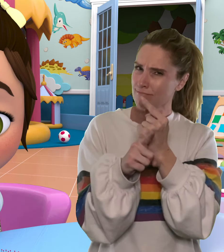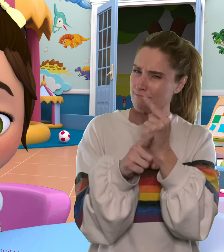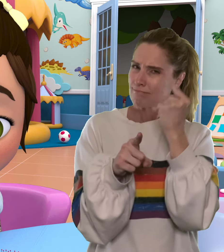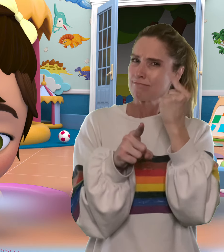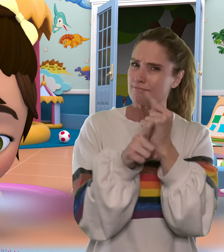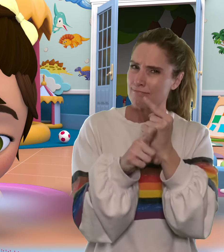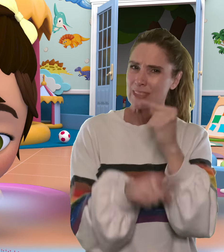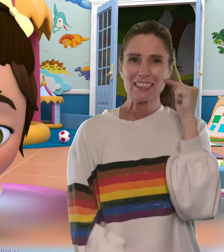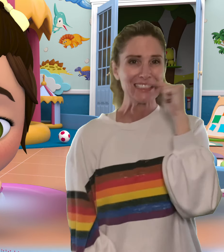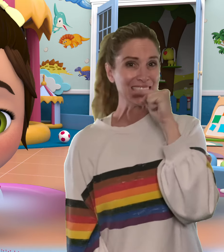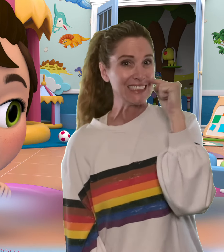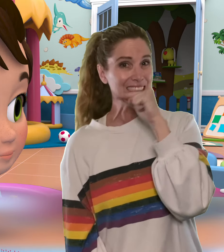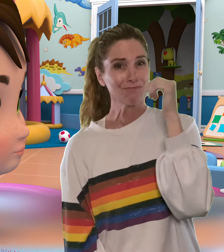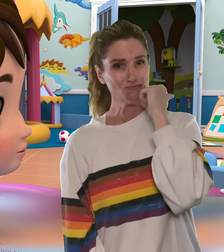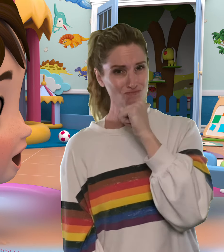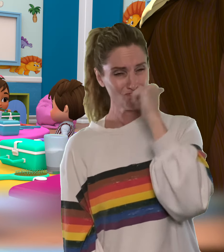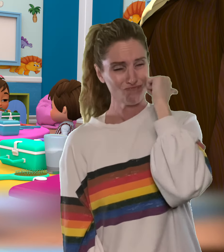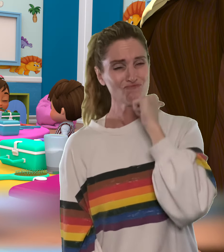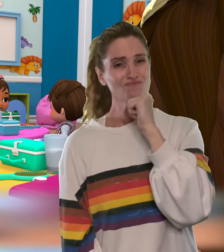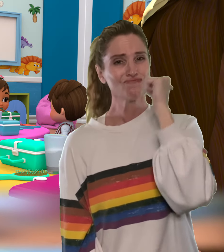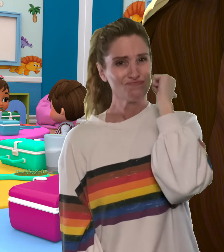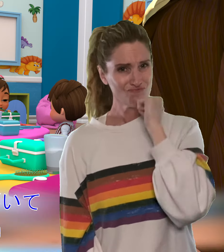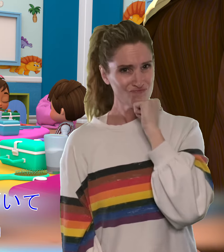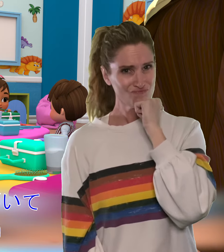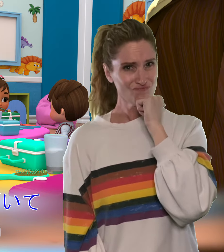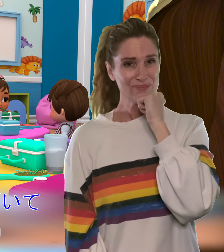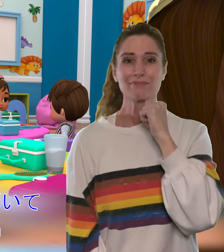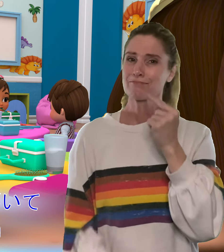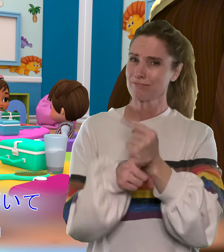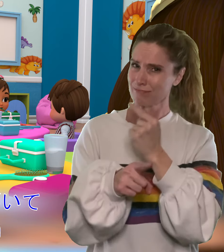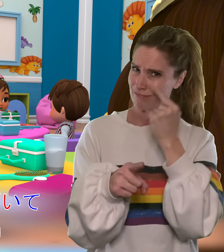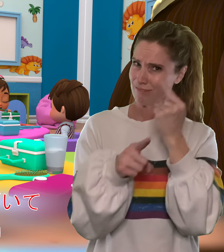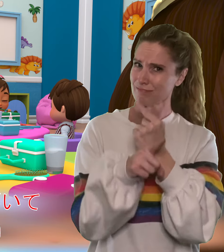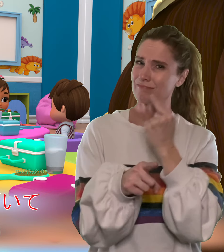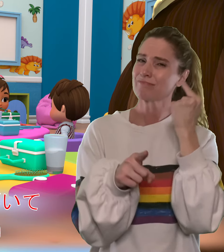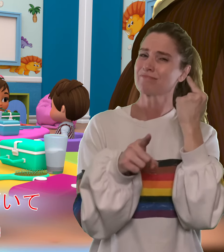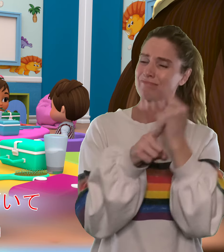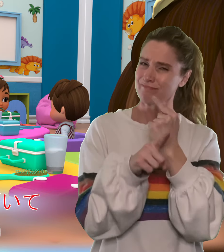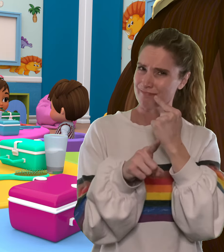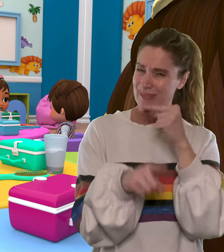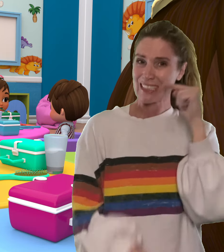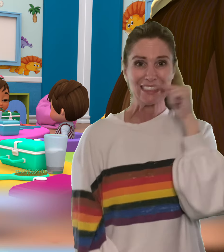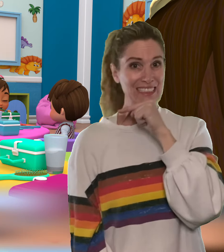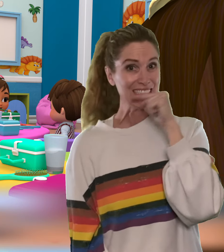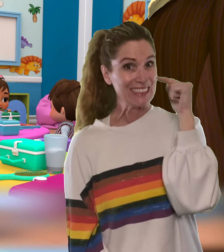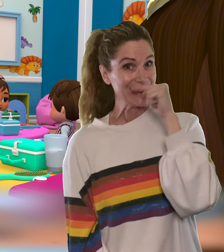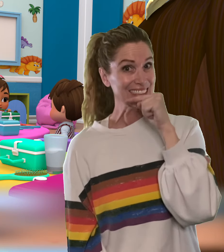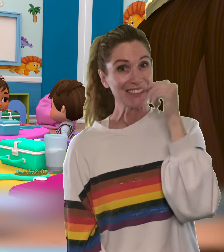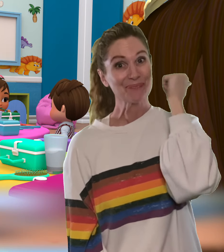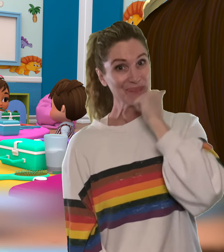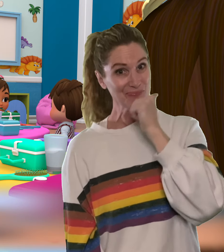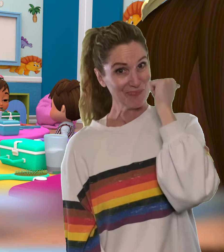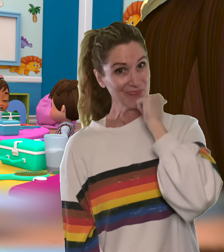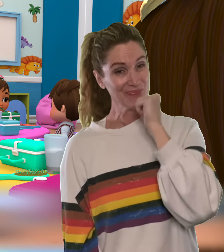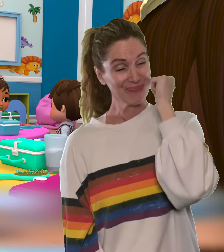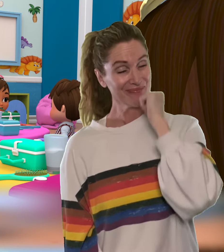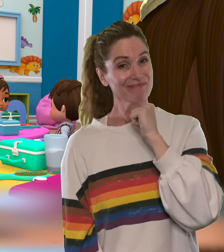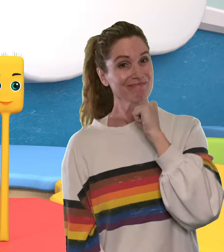て毎日ねちゃんとちゃんと磨いて毎日